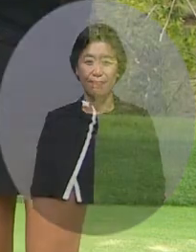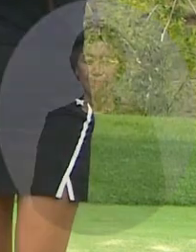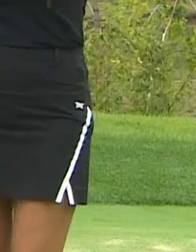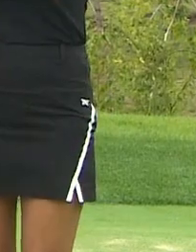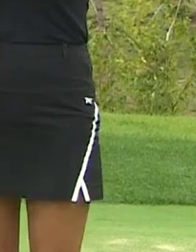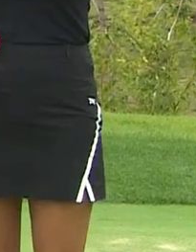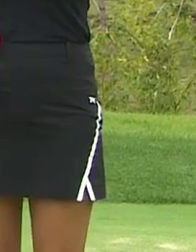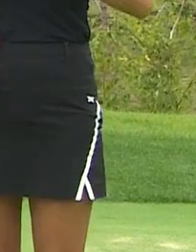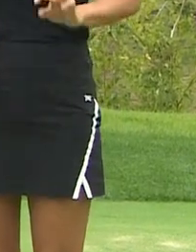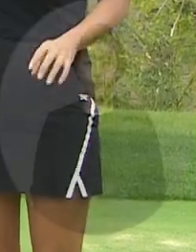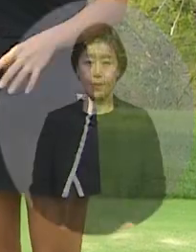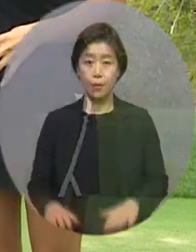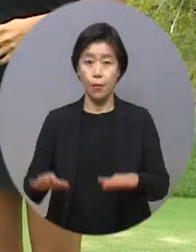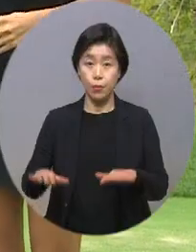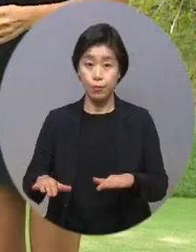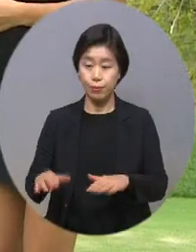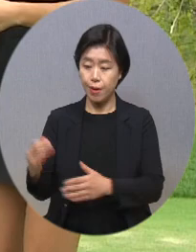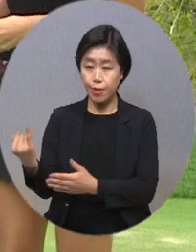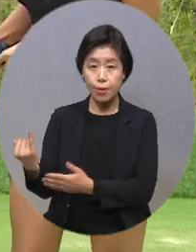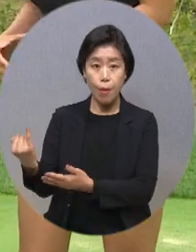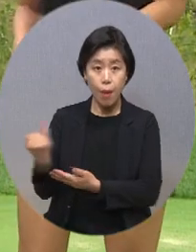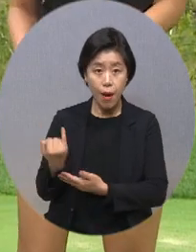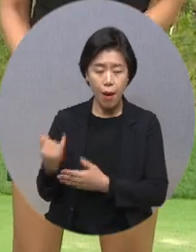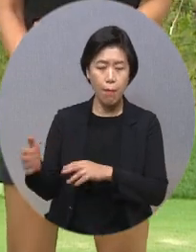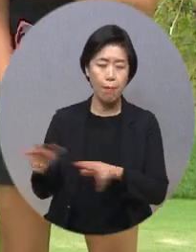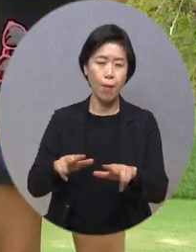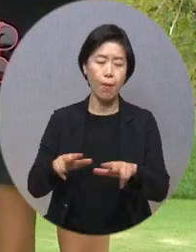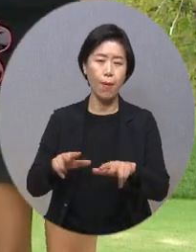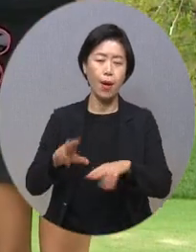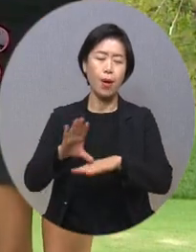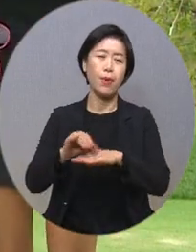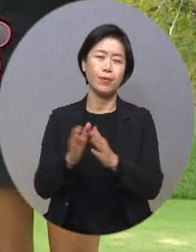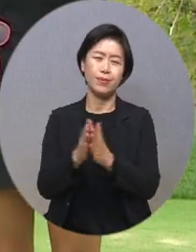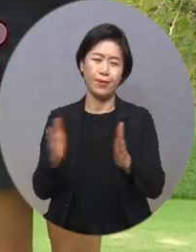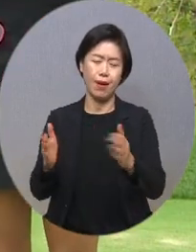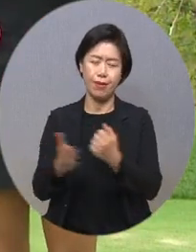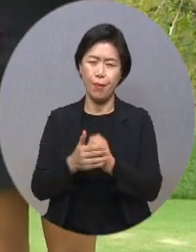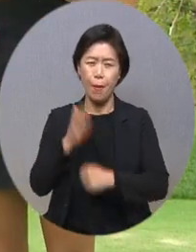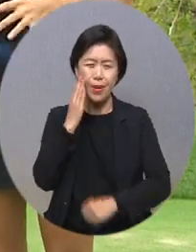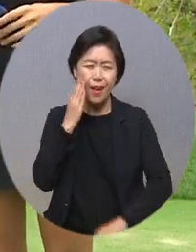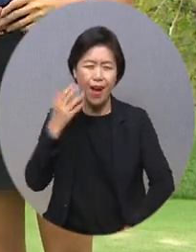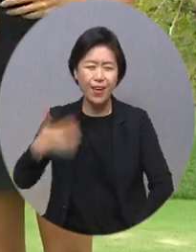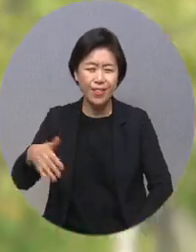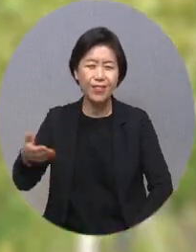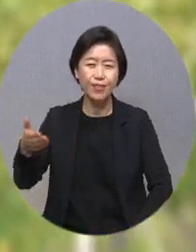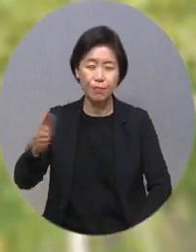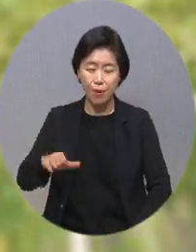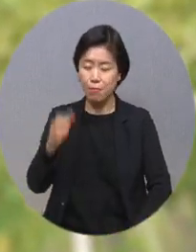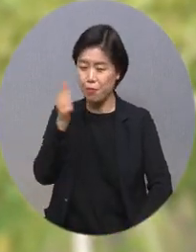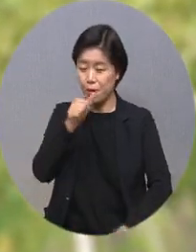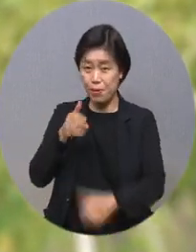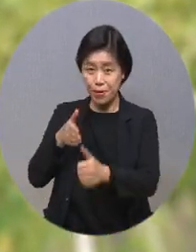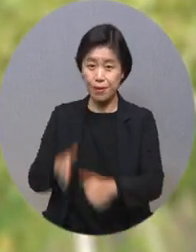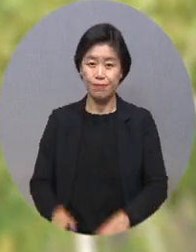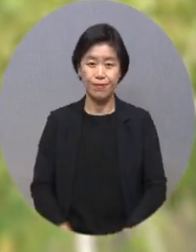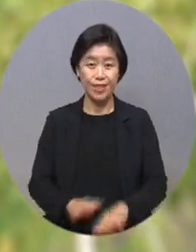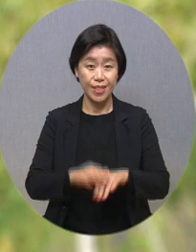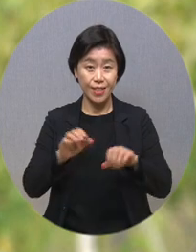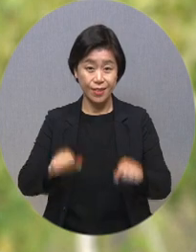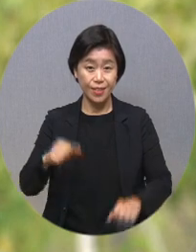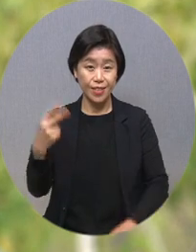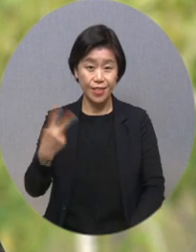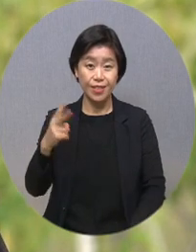저희가 오자마자 오프닝을 찍고 있어가지고. 네. 화장을 잘 못했는데 우선 자기소개 부탁드립니다. 안녕하세요.